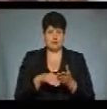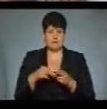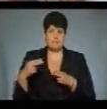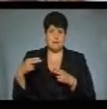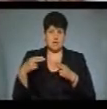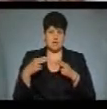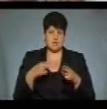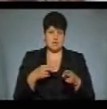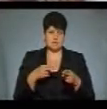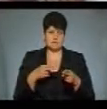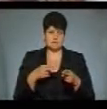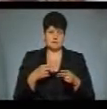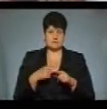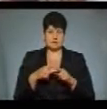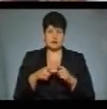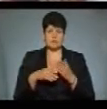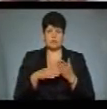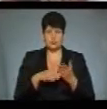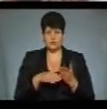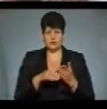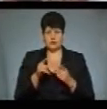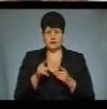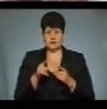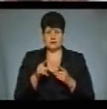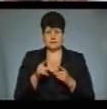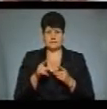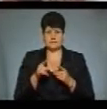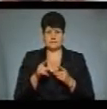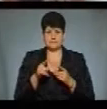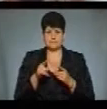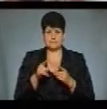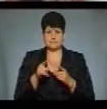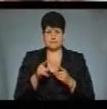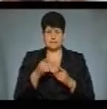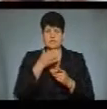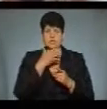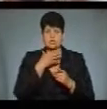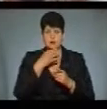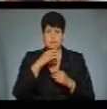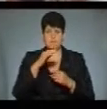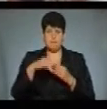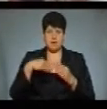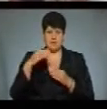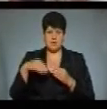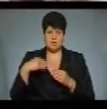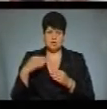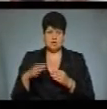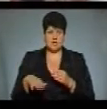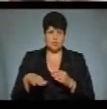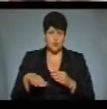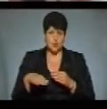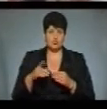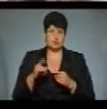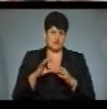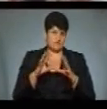приїхала швидка допомога, тоді наклали її на шию, бандажі на ногу, і